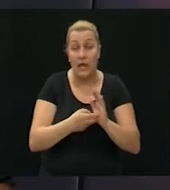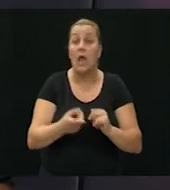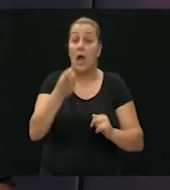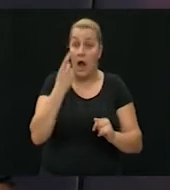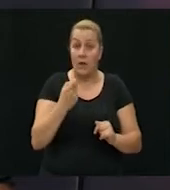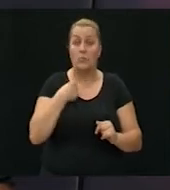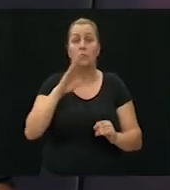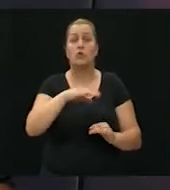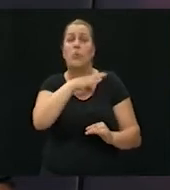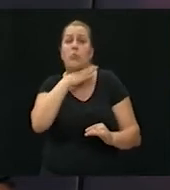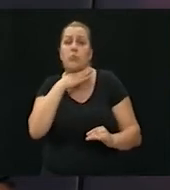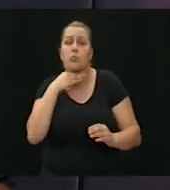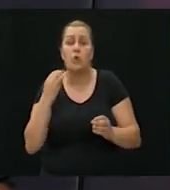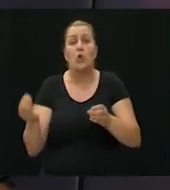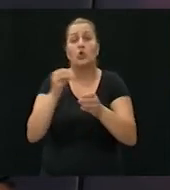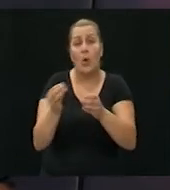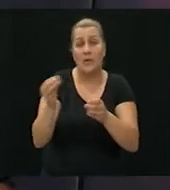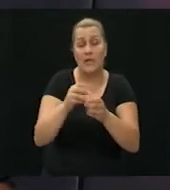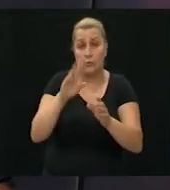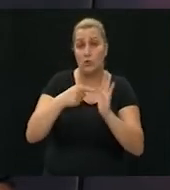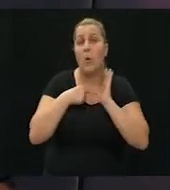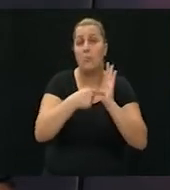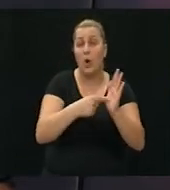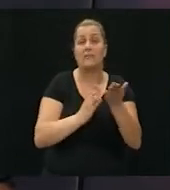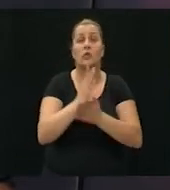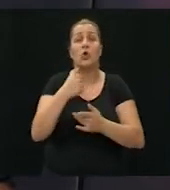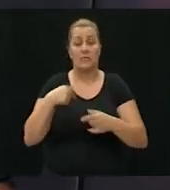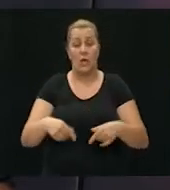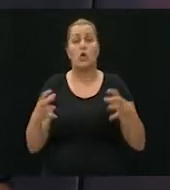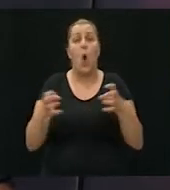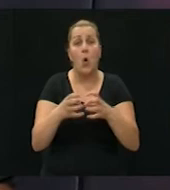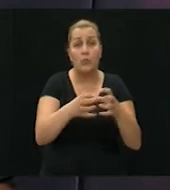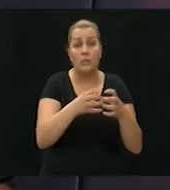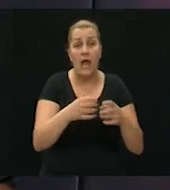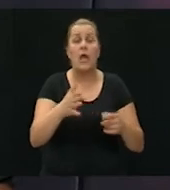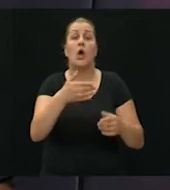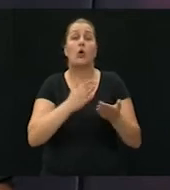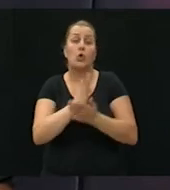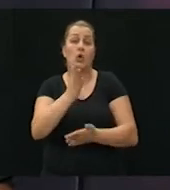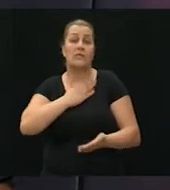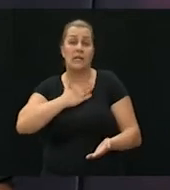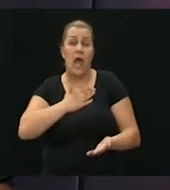možemo puno toga doprinijeti i pokazat ćemo kroz ova naša okupljanja, kroz ove naše